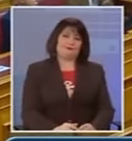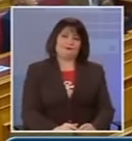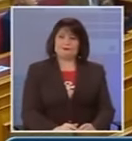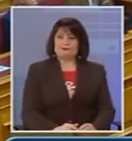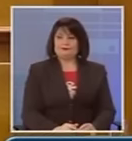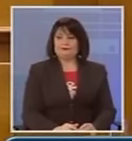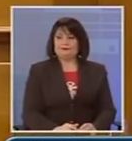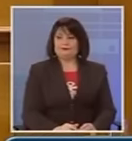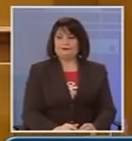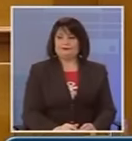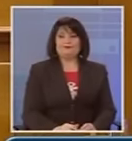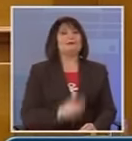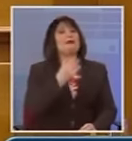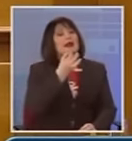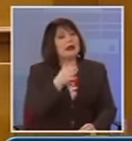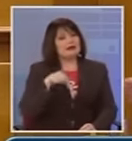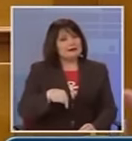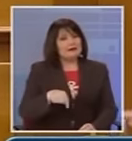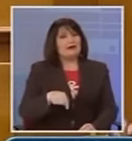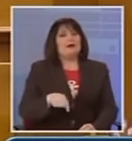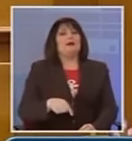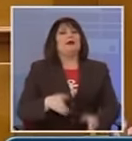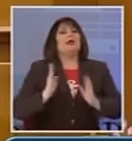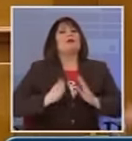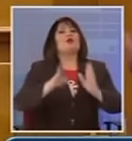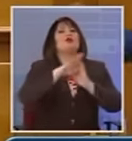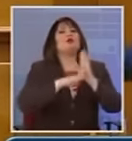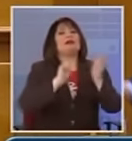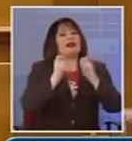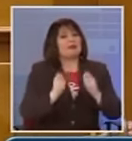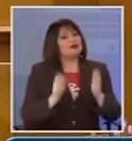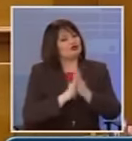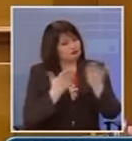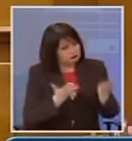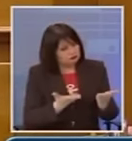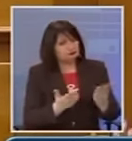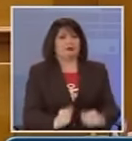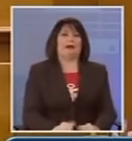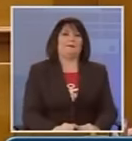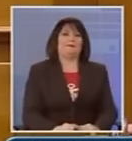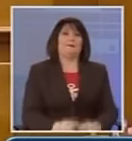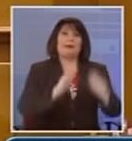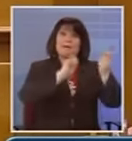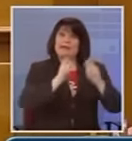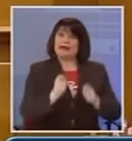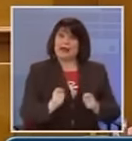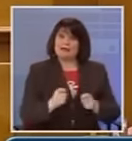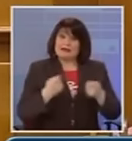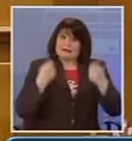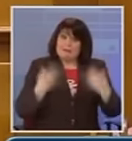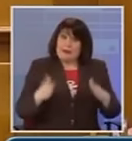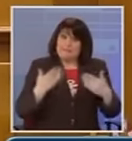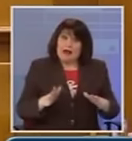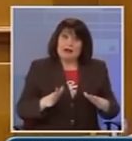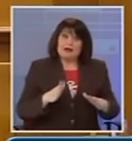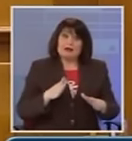ιστορίας. Λέτε σήμερα ότι θα προωθήσετε πρόγραμμα μεταρρυθμίσεων. Μπράβο σας. Αλλά τις μεταρρυθμίσεις που ήδη έγιναν,